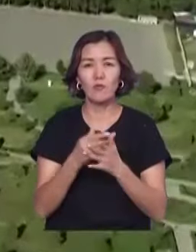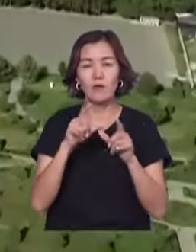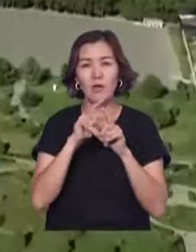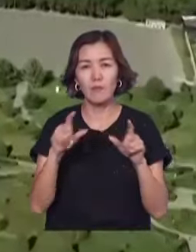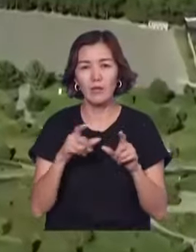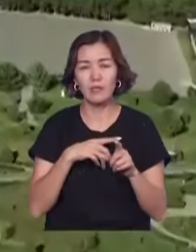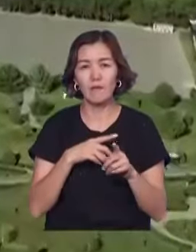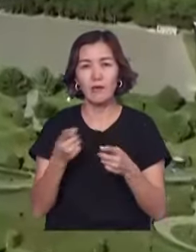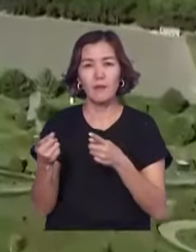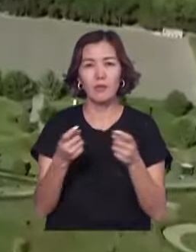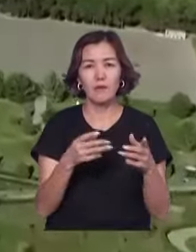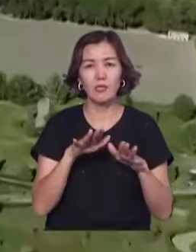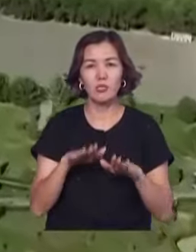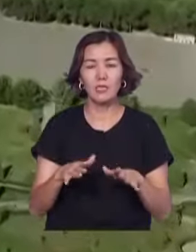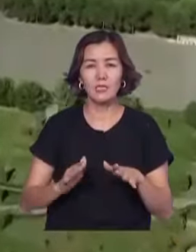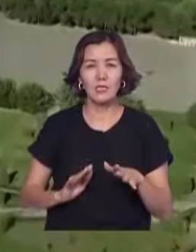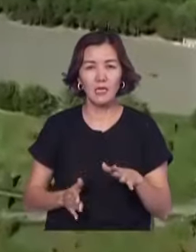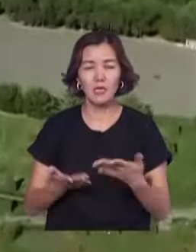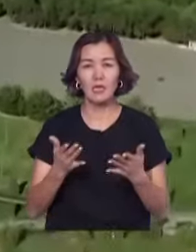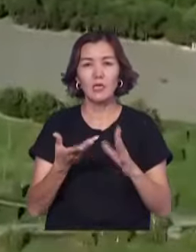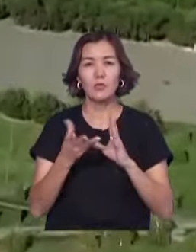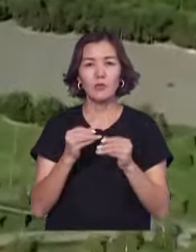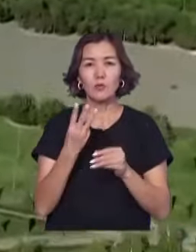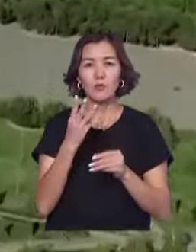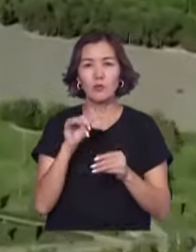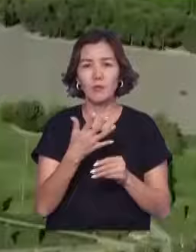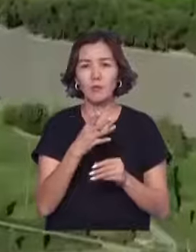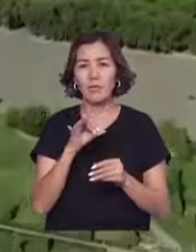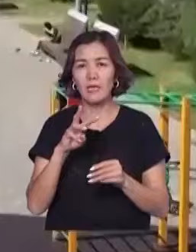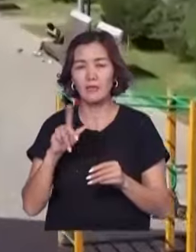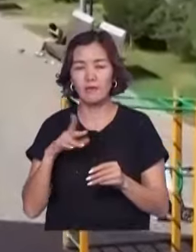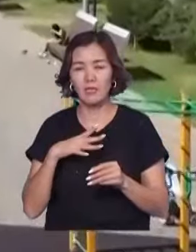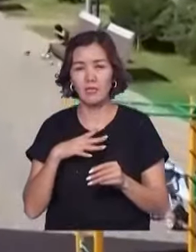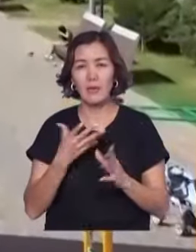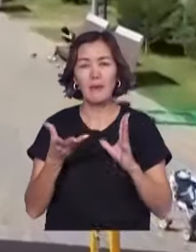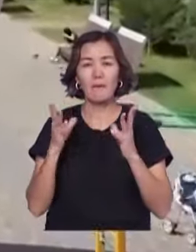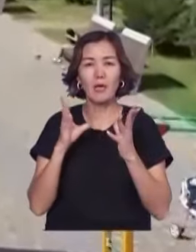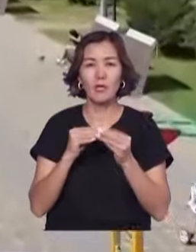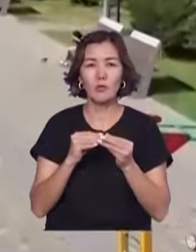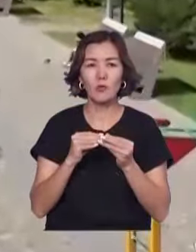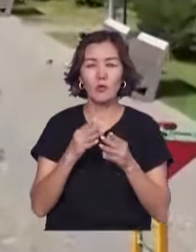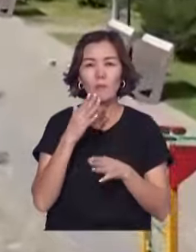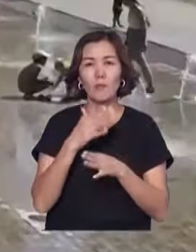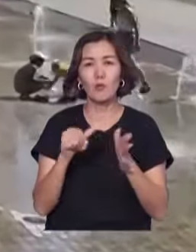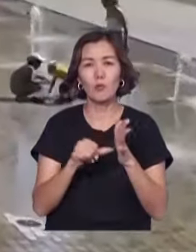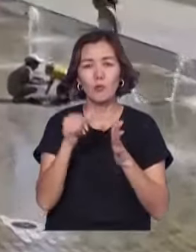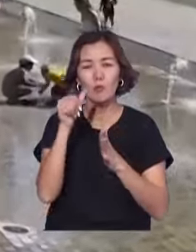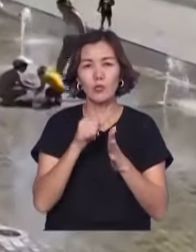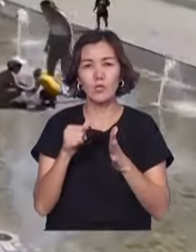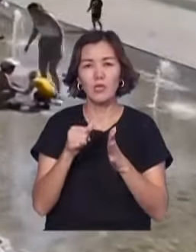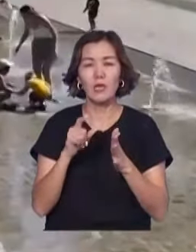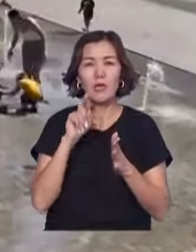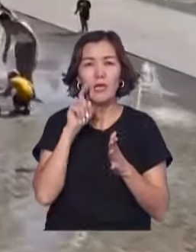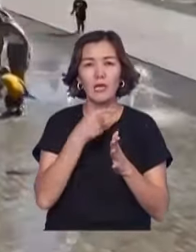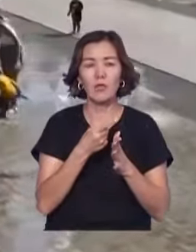объектов с привлечением частных инвестиций на сумму 3,5 миллиарда тенге. По итогам полугодия краткосрочный экономический